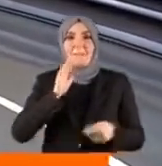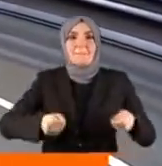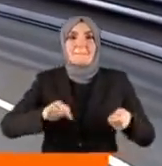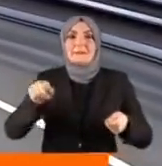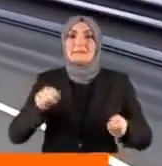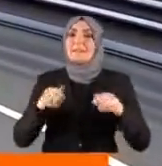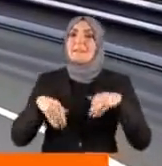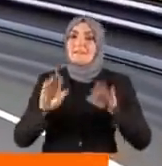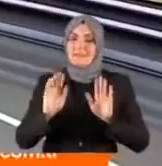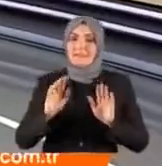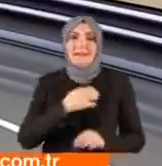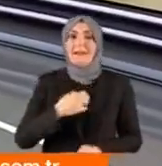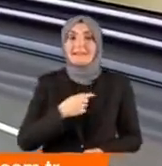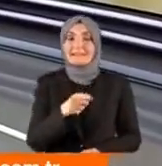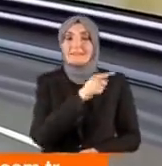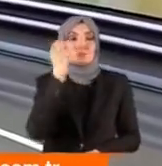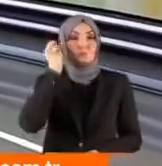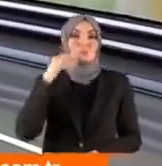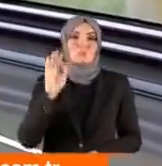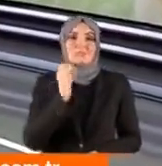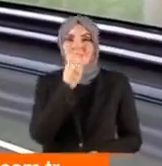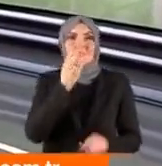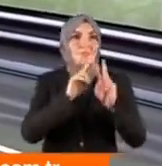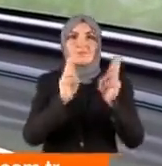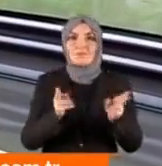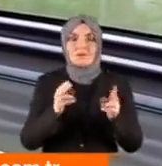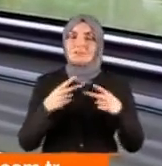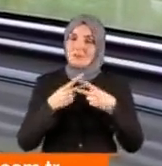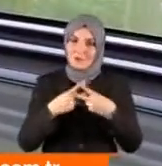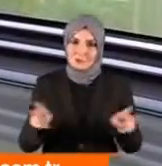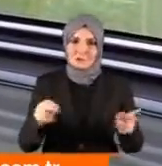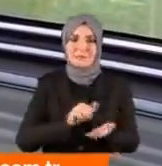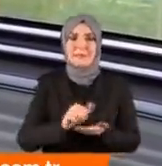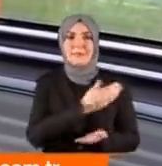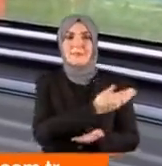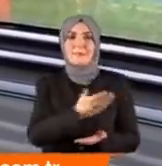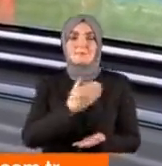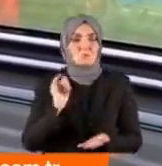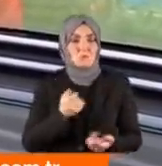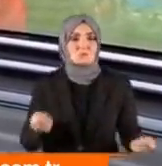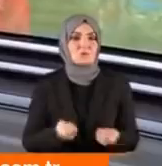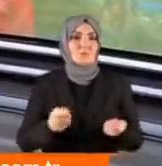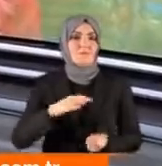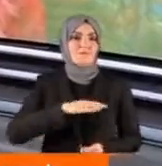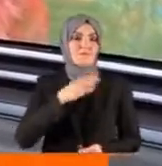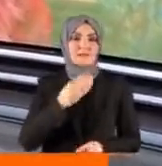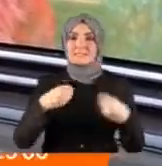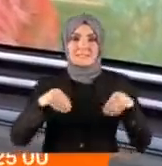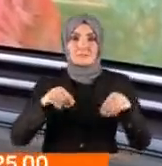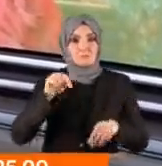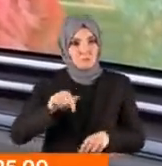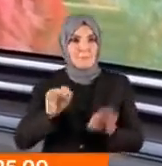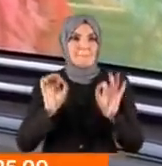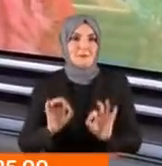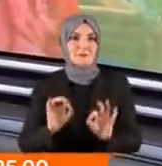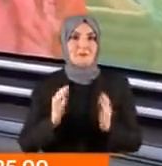unutulmadı çiçekçiler açıldı ve hepsinde bir çalışma vardı satışa bugünden başladılar Ama asıl hazırlık